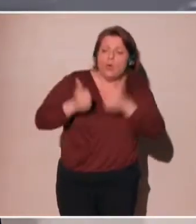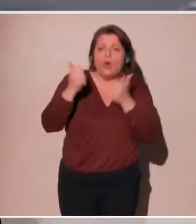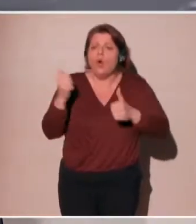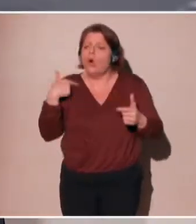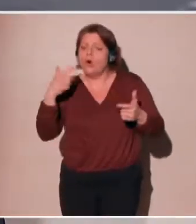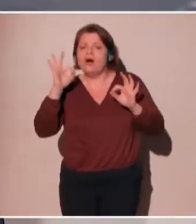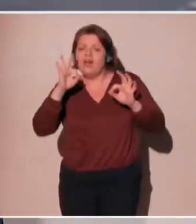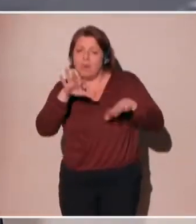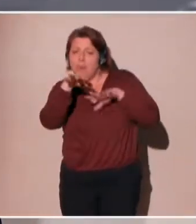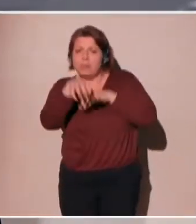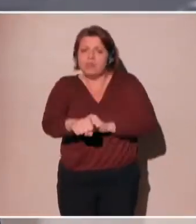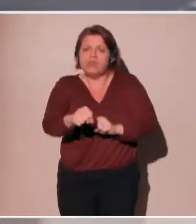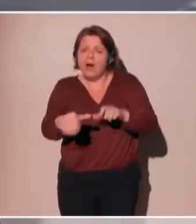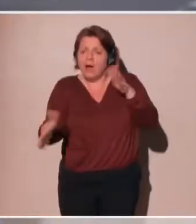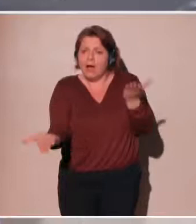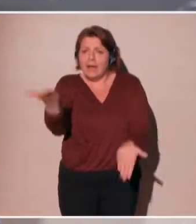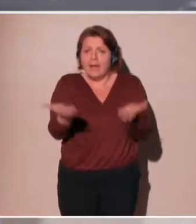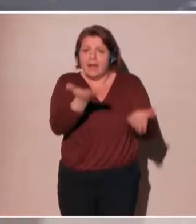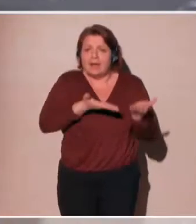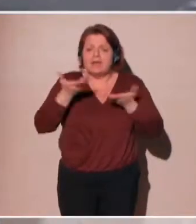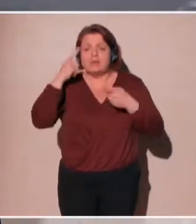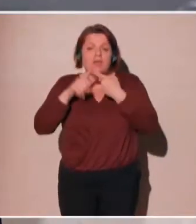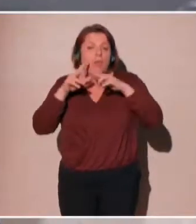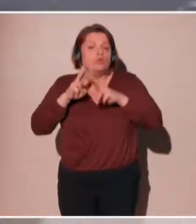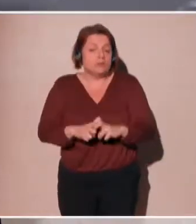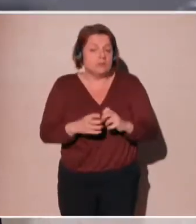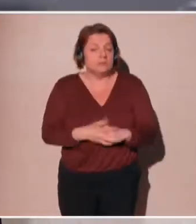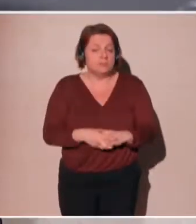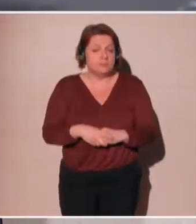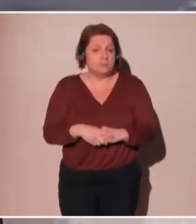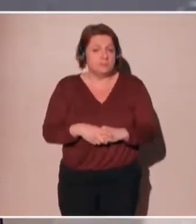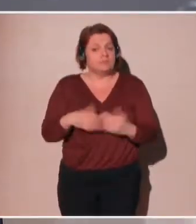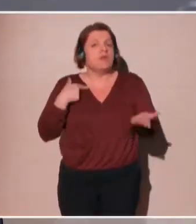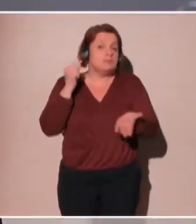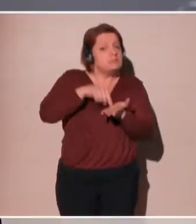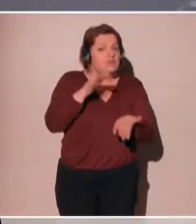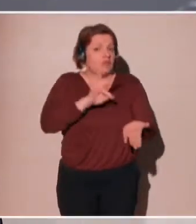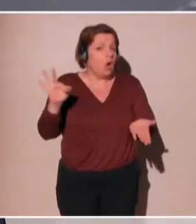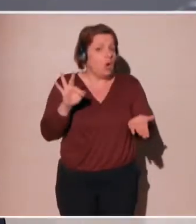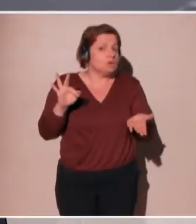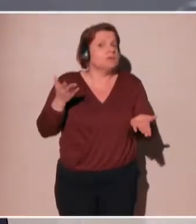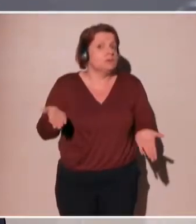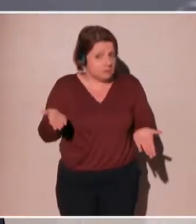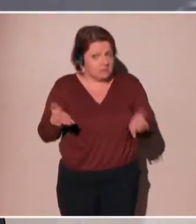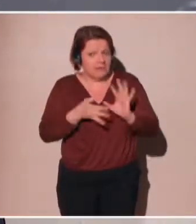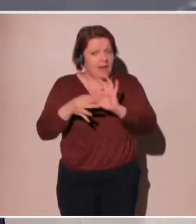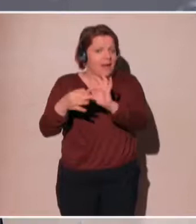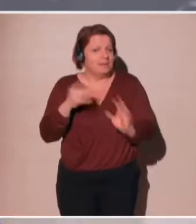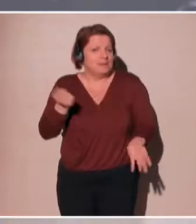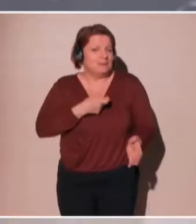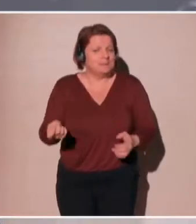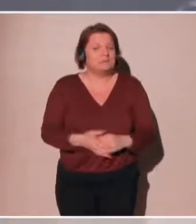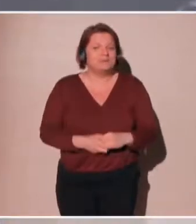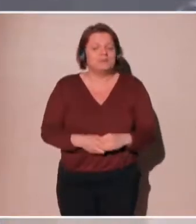l'équilibre des pouvoirs en termes de recherche en IA? et la France, s'il vous plaît.